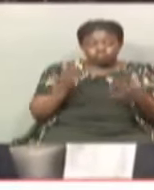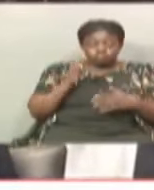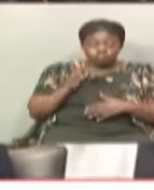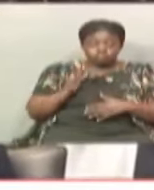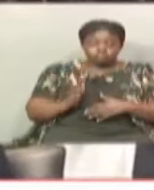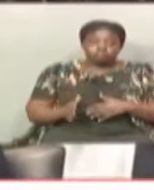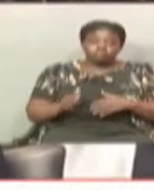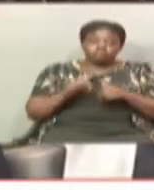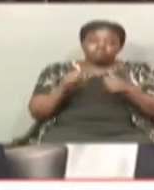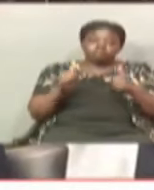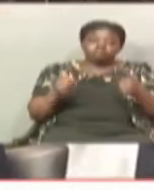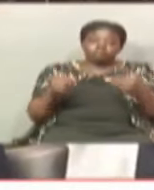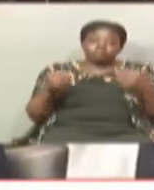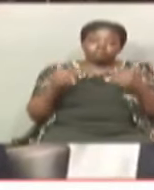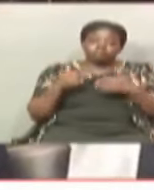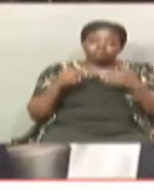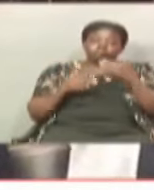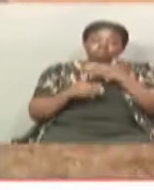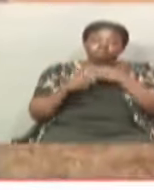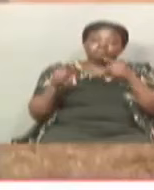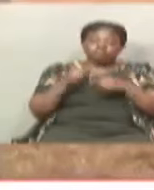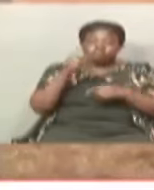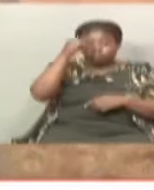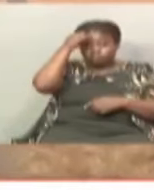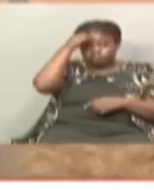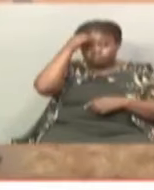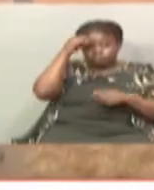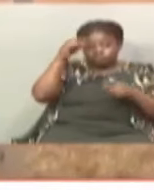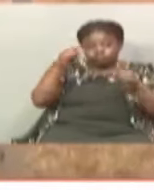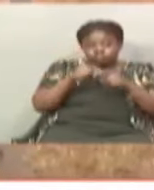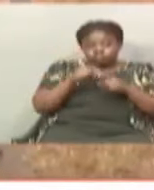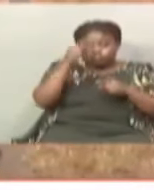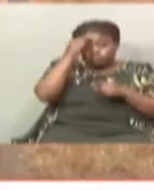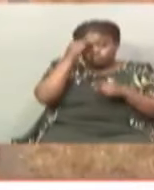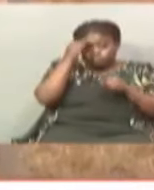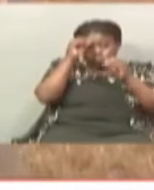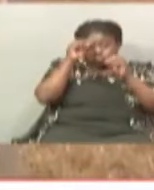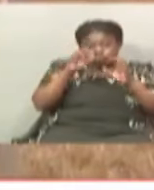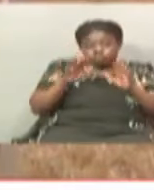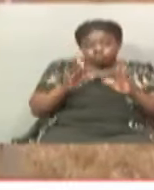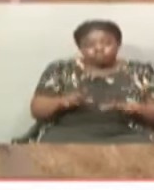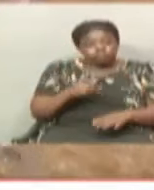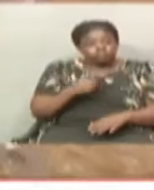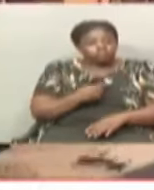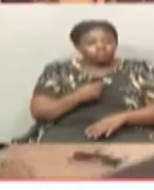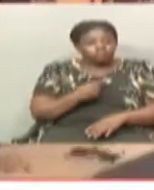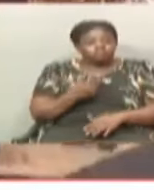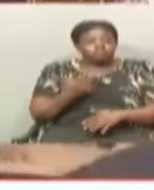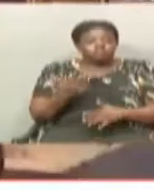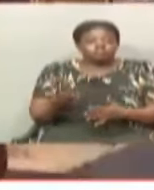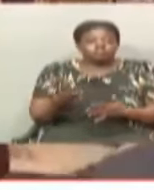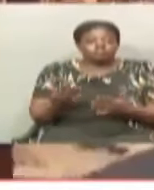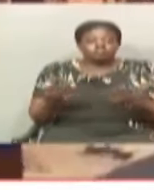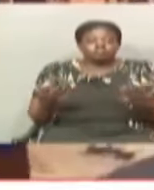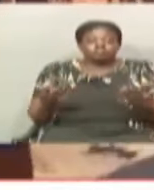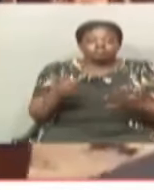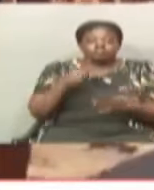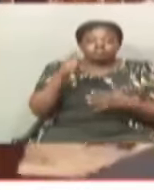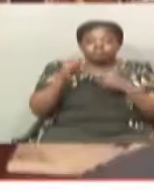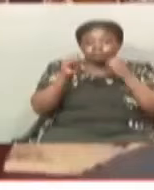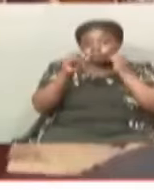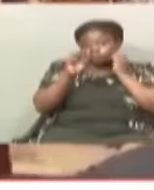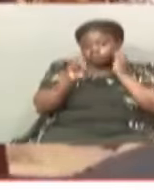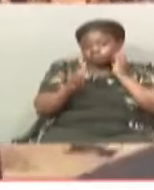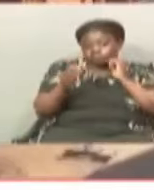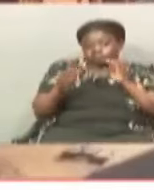nonje mukutemu kama nibya magezi mungire mwabayizi nabasomesa ku super elista junior school isangi bayiga bazone